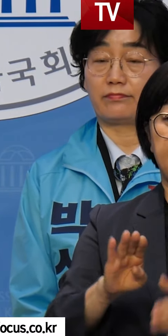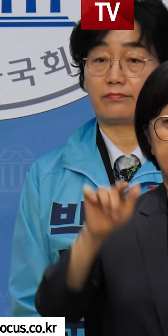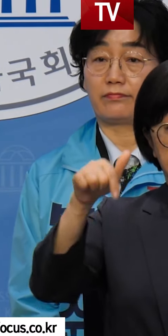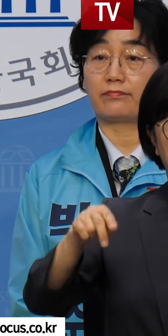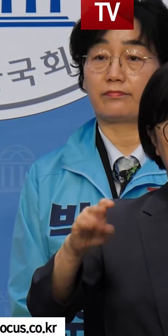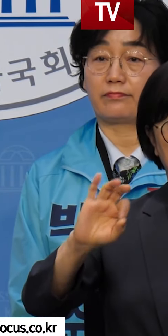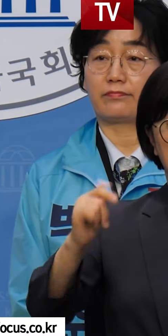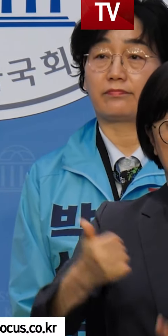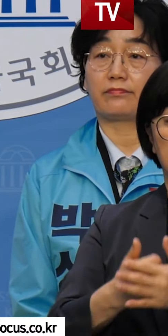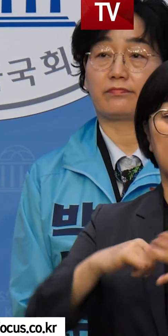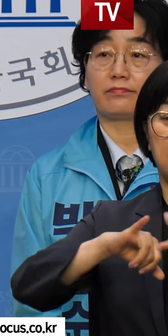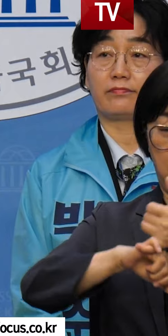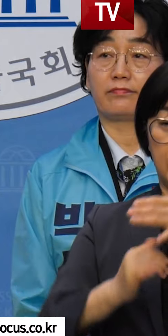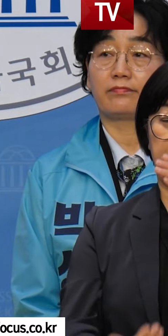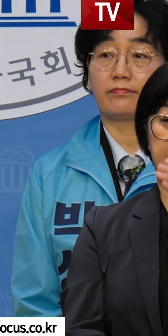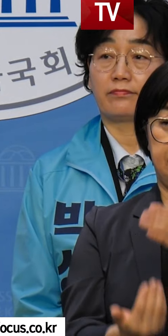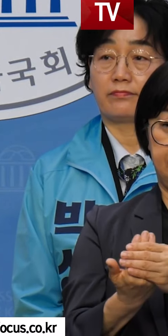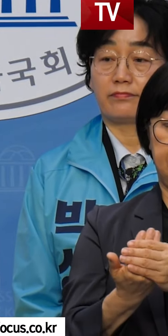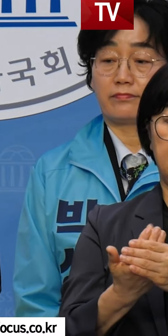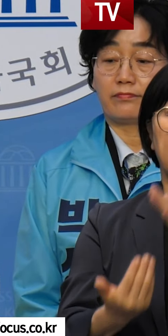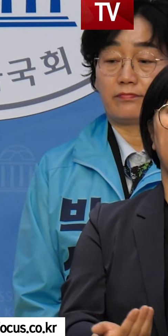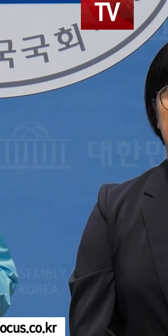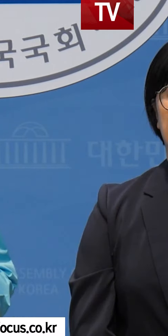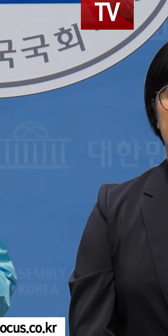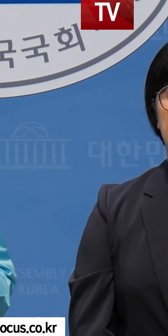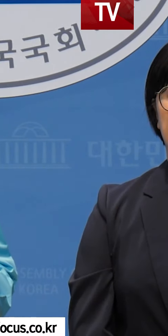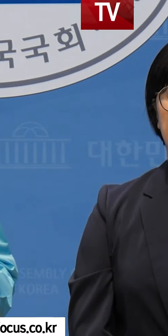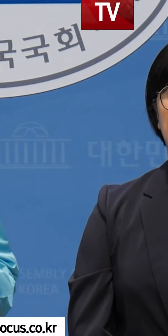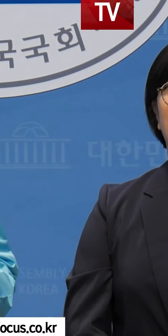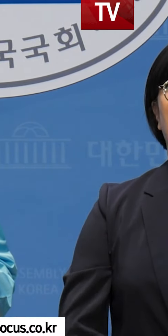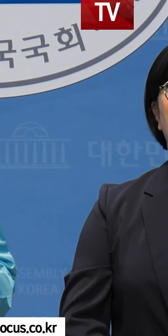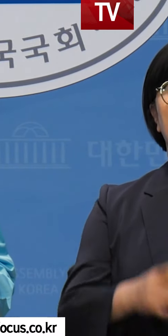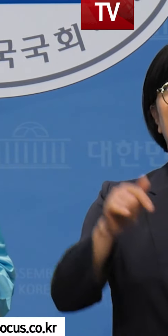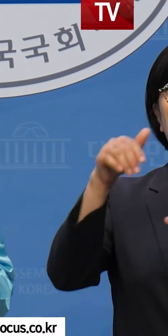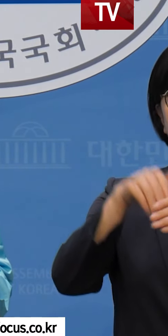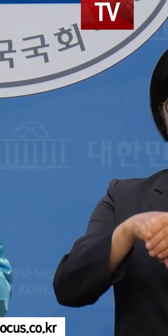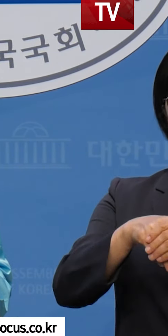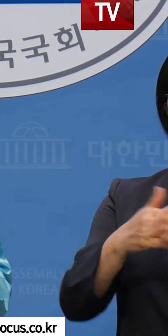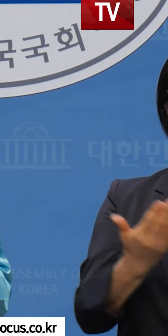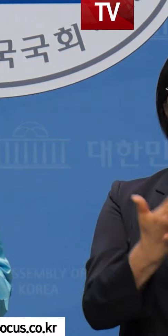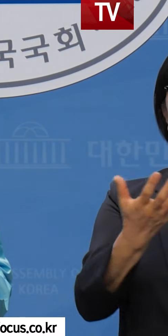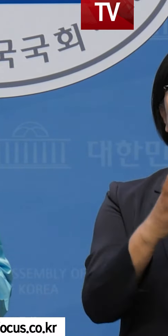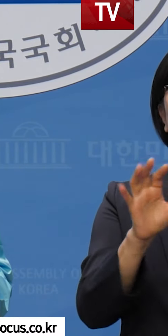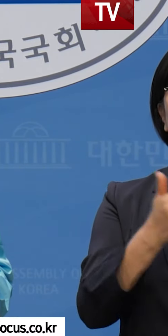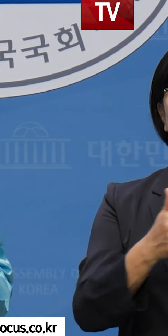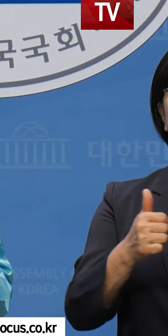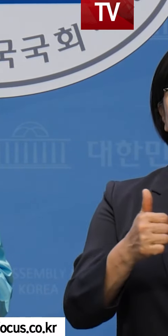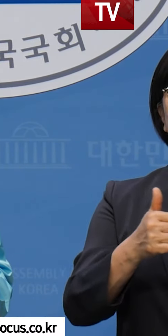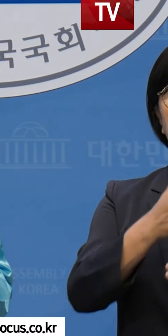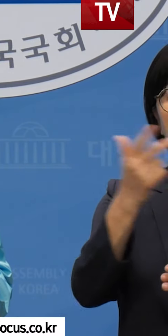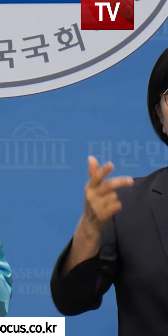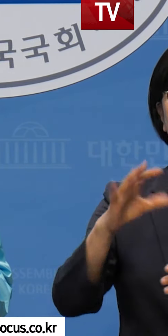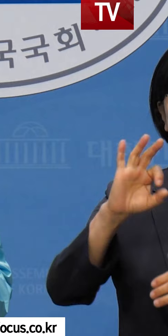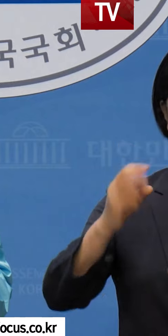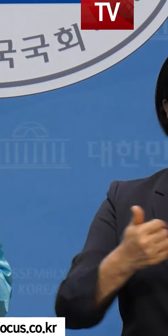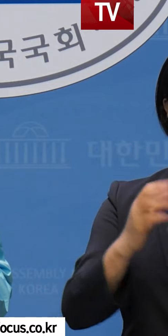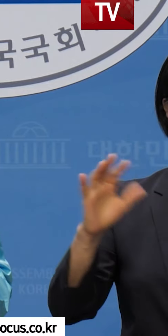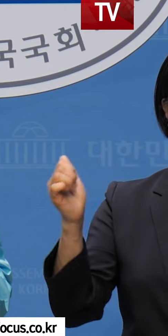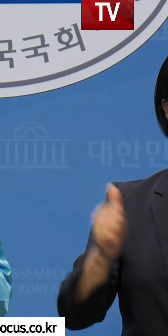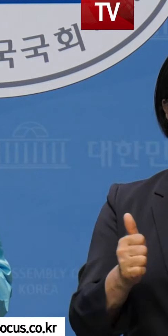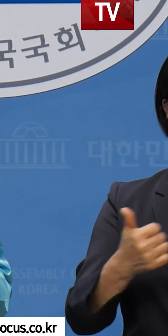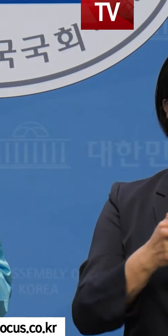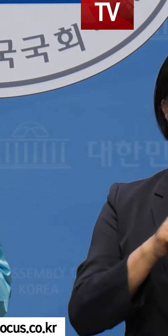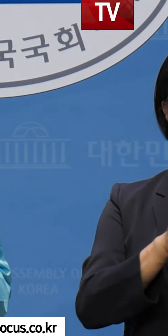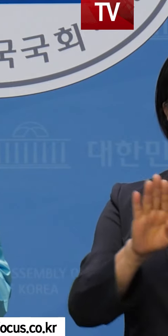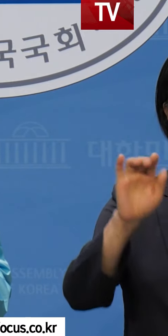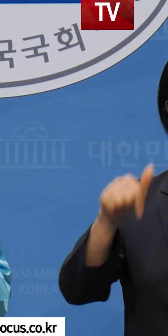박성준이 반드시 해내겠습니다. 감사합니다. 22대 총선 진보당 중구 성동을 국회의원 후보